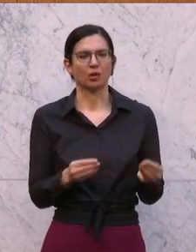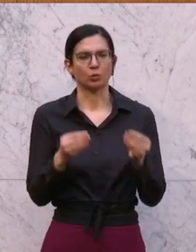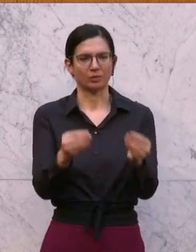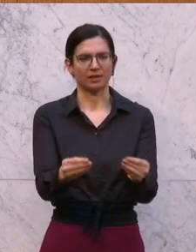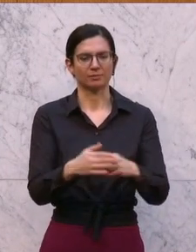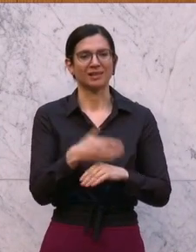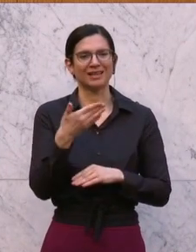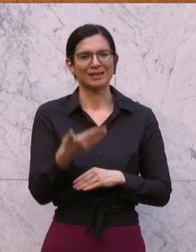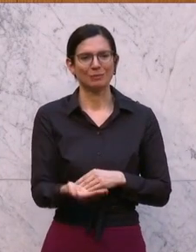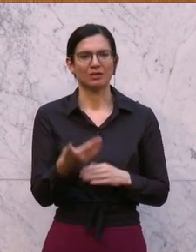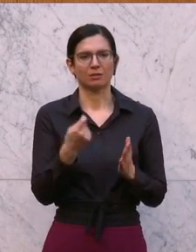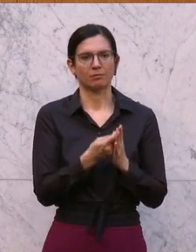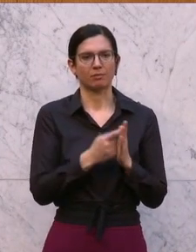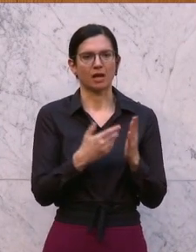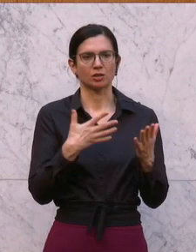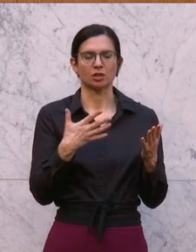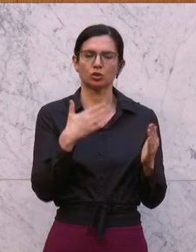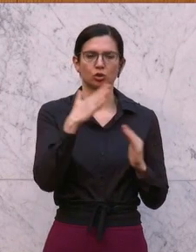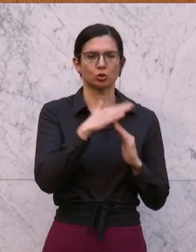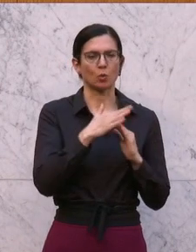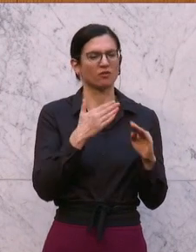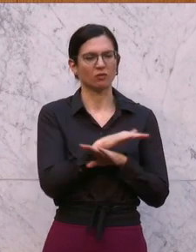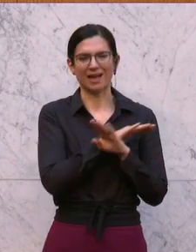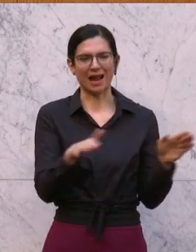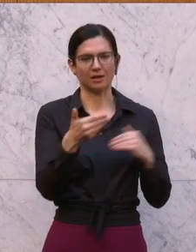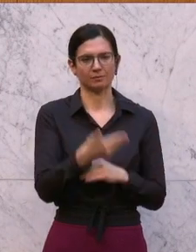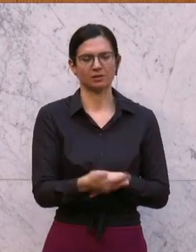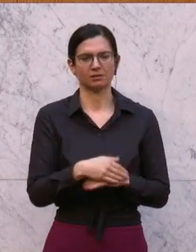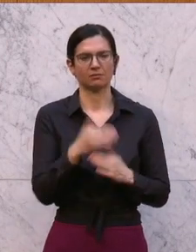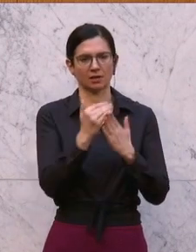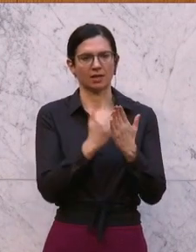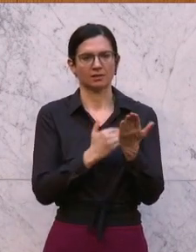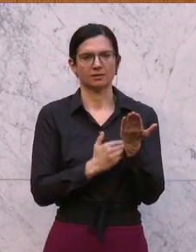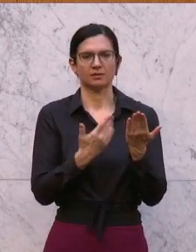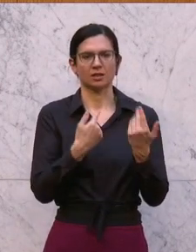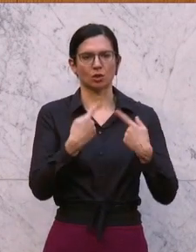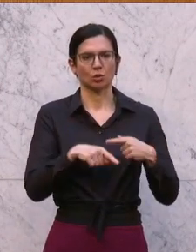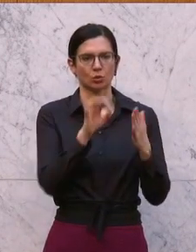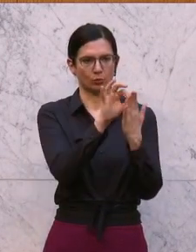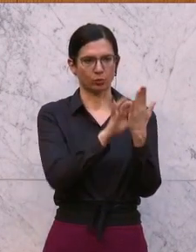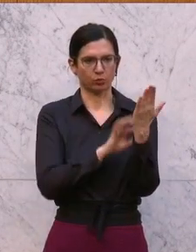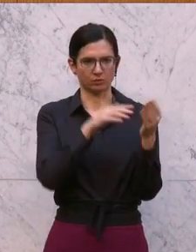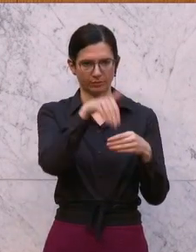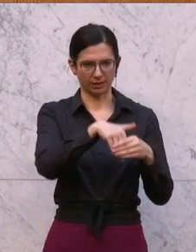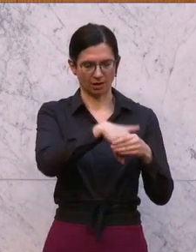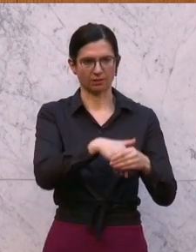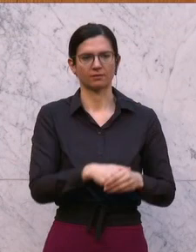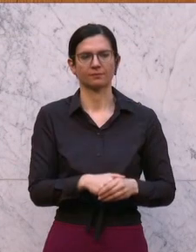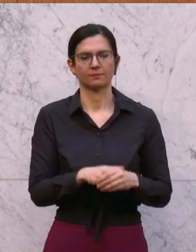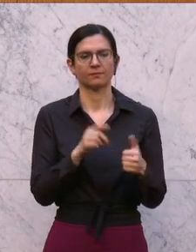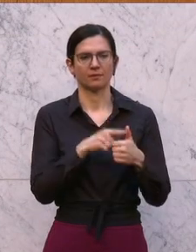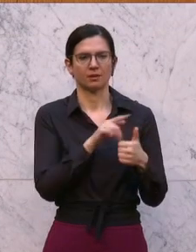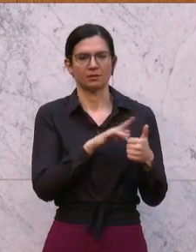einen Mietpreisstopp für alle Mieten beinhaltet. Das Gesetz soll insbesondere folgende Punkte enthalten: die Aussetzung